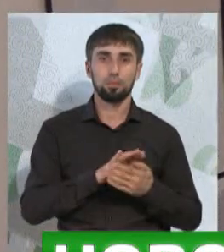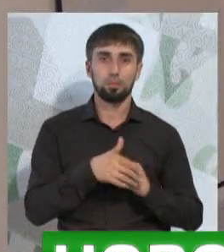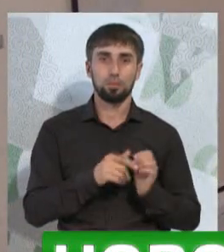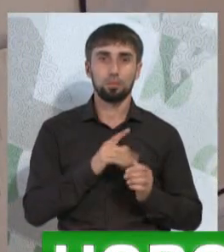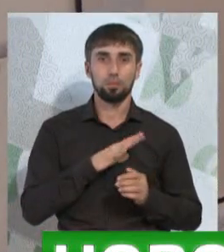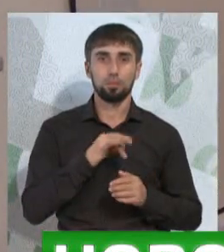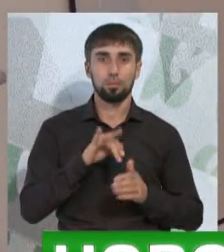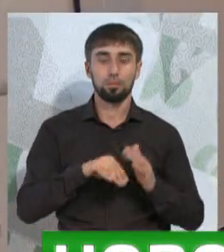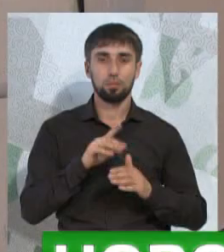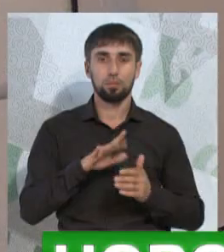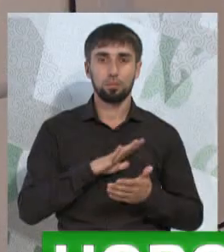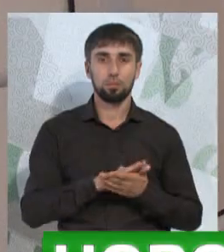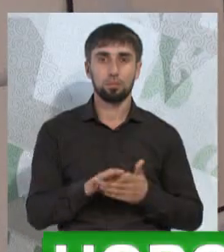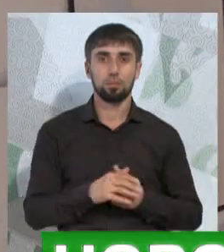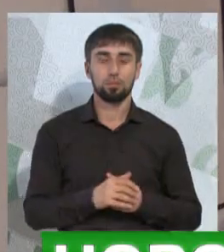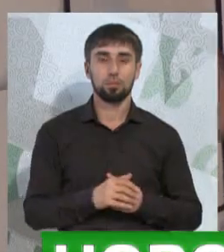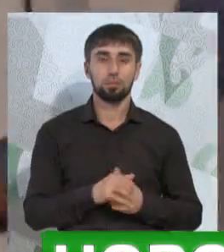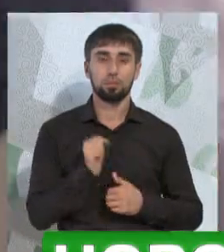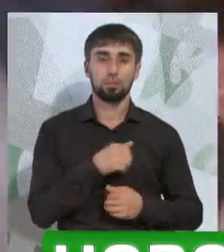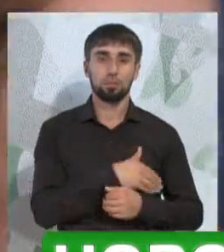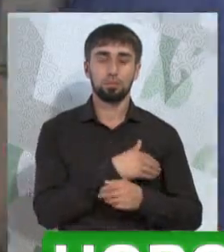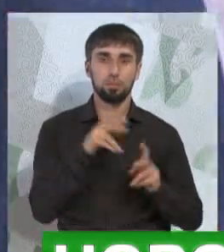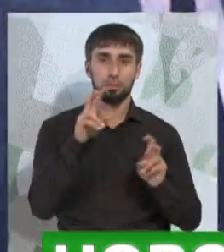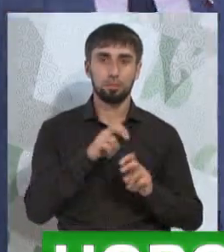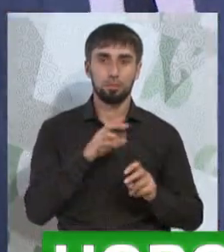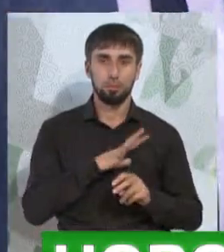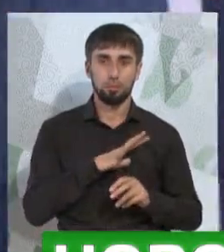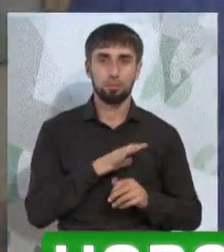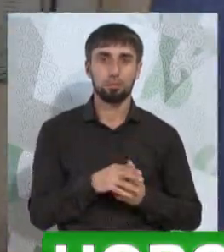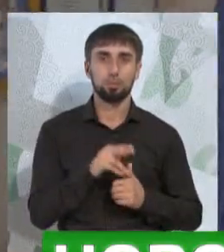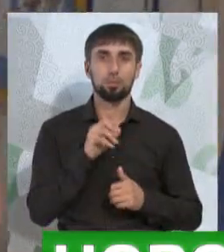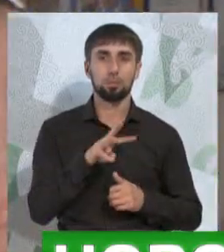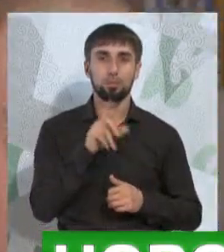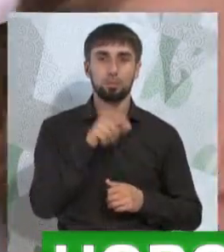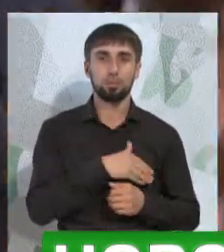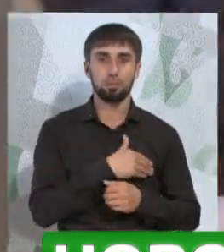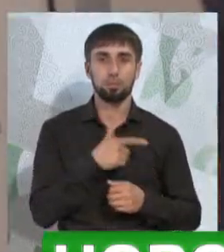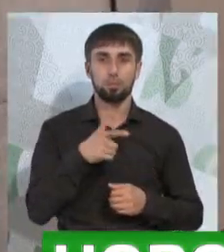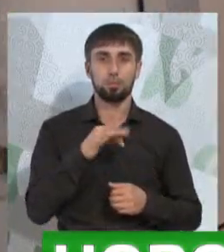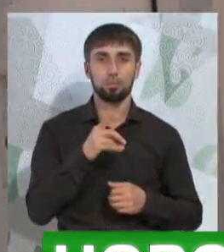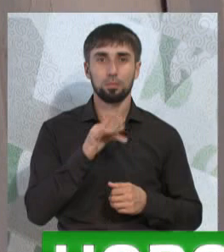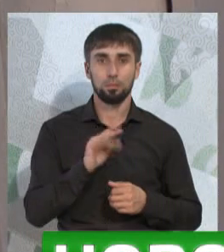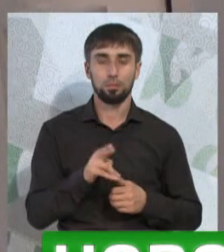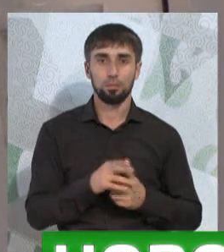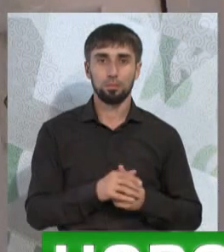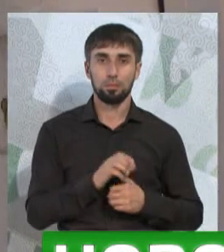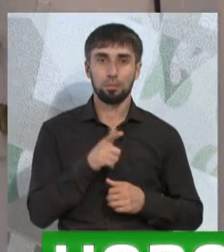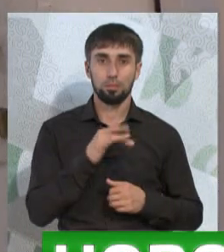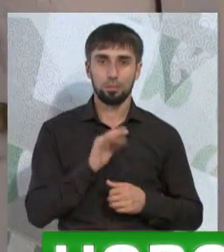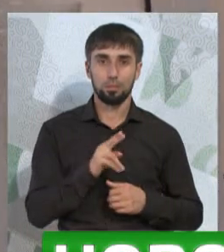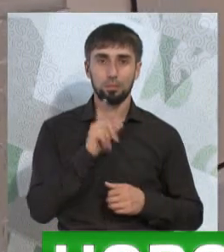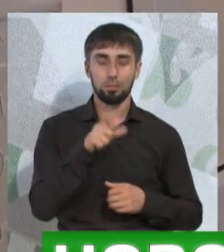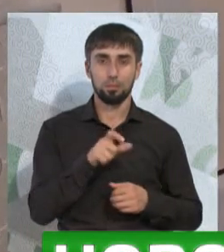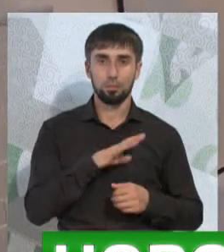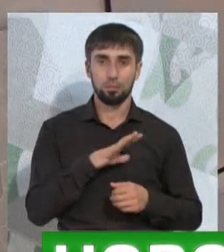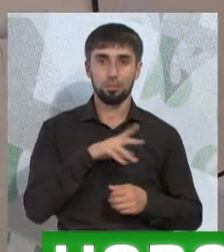были чистые. Чтобы руки были чистые. А температуру мерят вам? Да. А чем мерят температуру? Градусника. Градусника? И